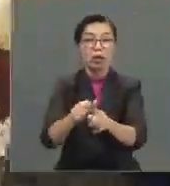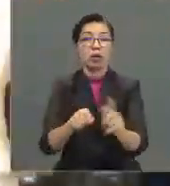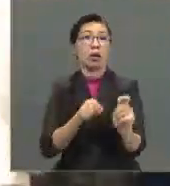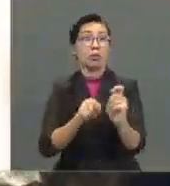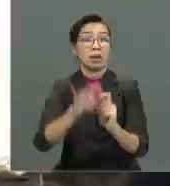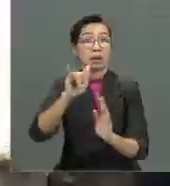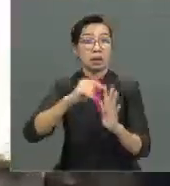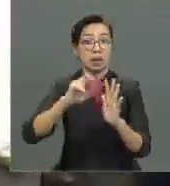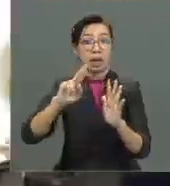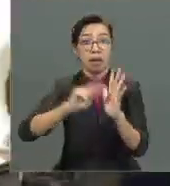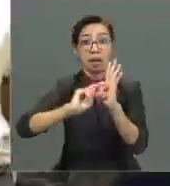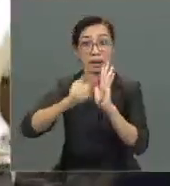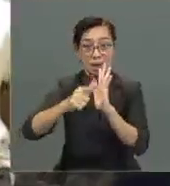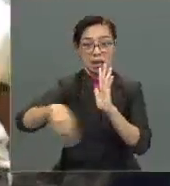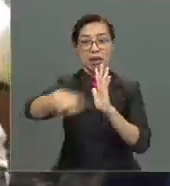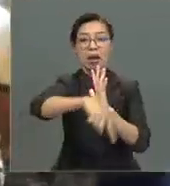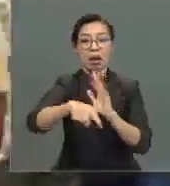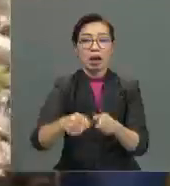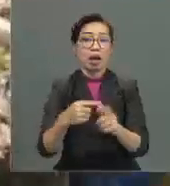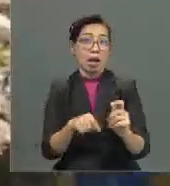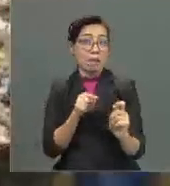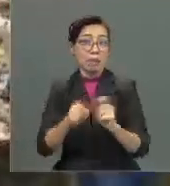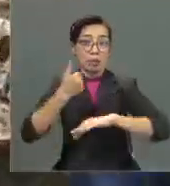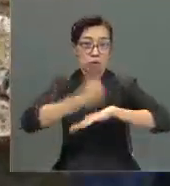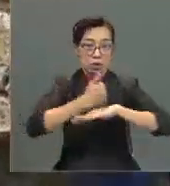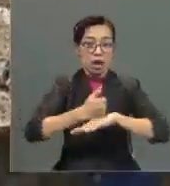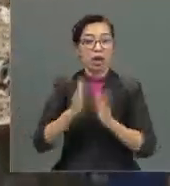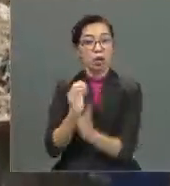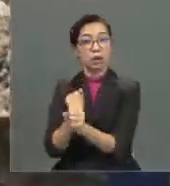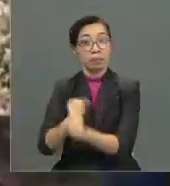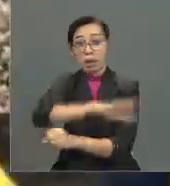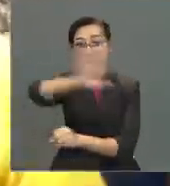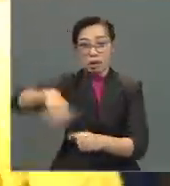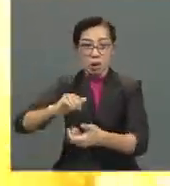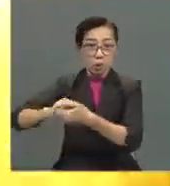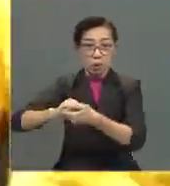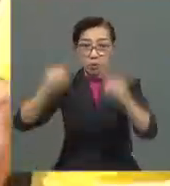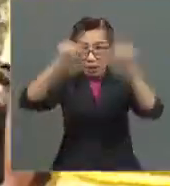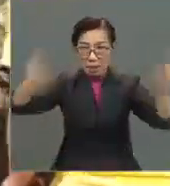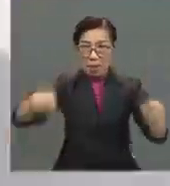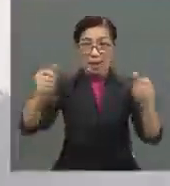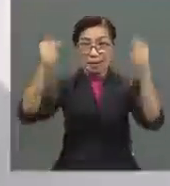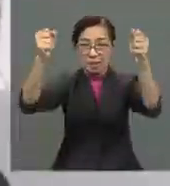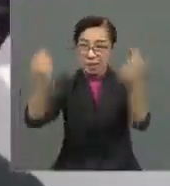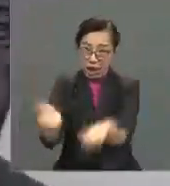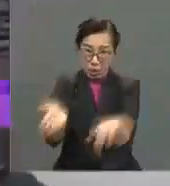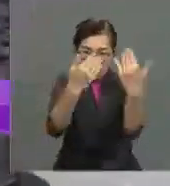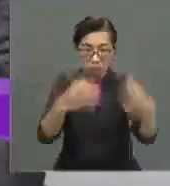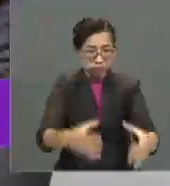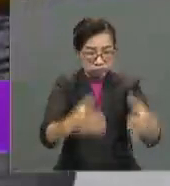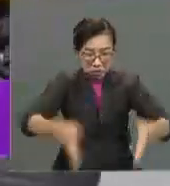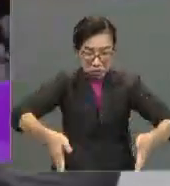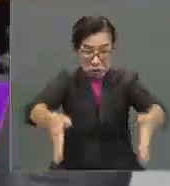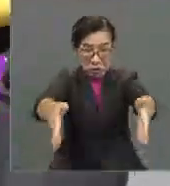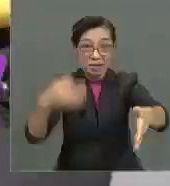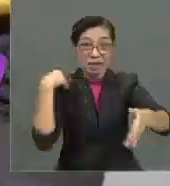ปัตตานีนายอับดุลการีมยีดำในอำเภอยะรังและเจ้าหน้าที่ท้องถิ่นร่วมกันรื้อแล้วก็ขนย้ายสิ่งกีดขวางบนถนน